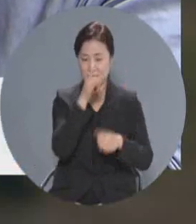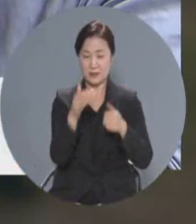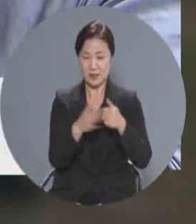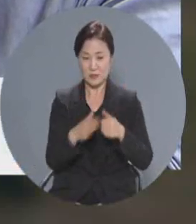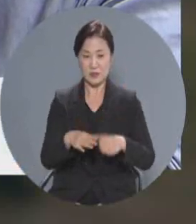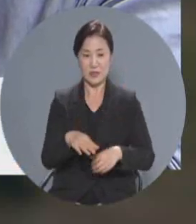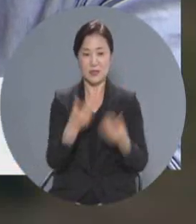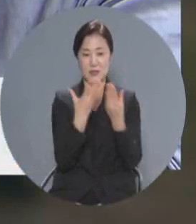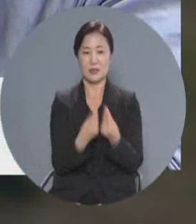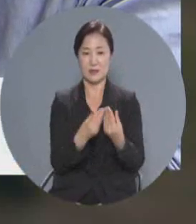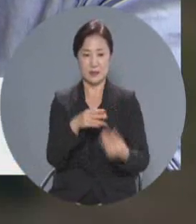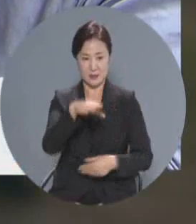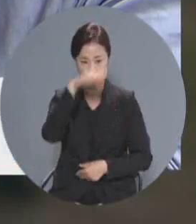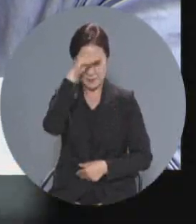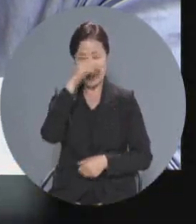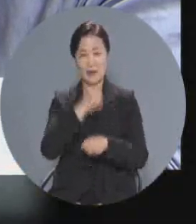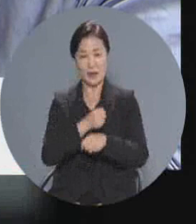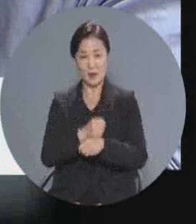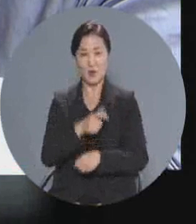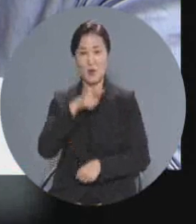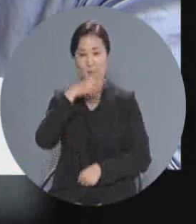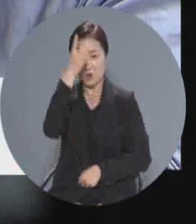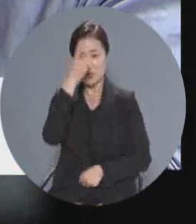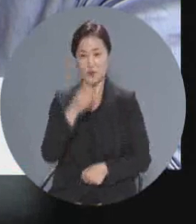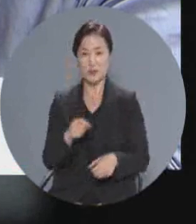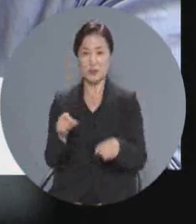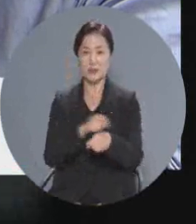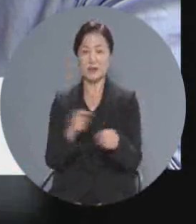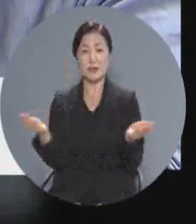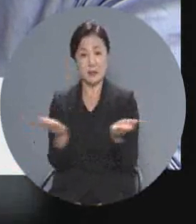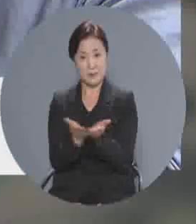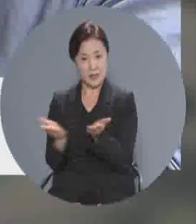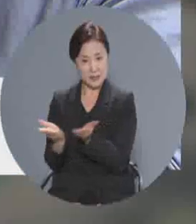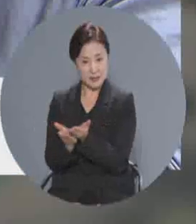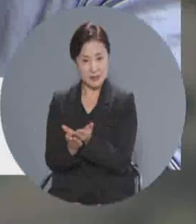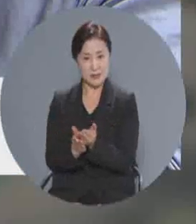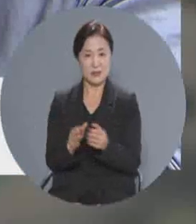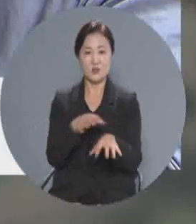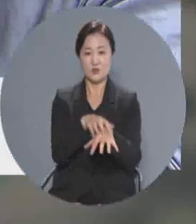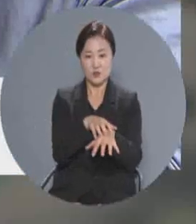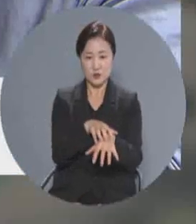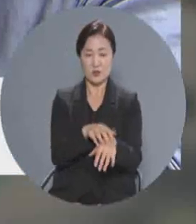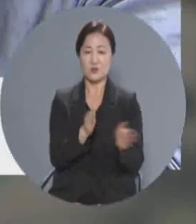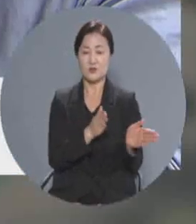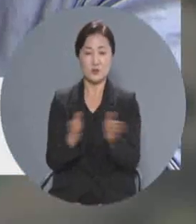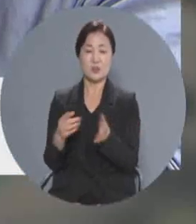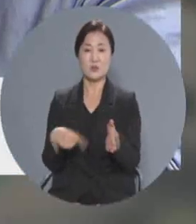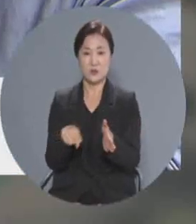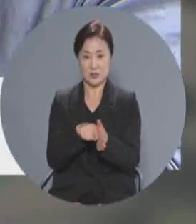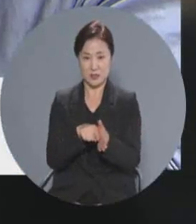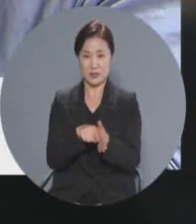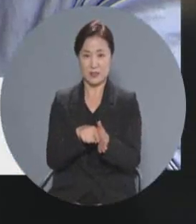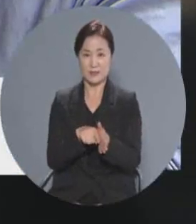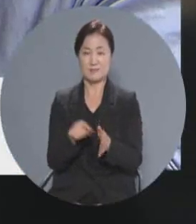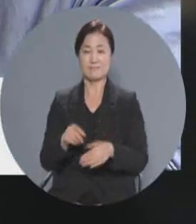선례를 좀 참조를 하고 여순 사건에 맞는 그런 인적 구성을 하기 위해서